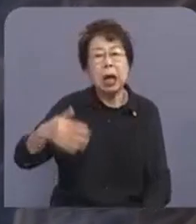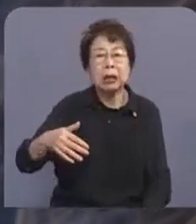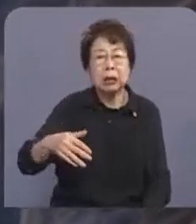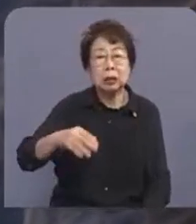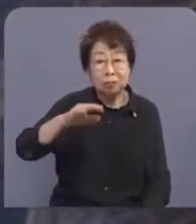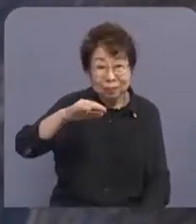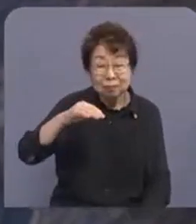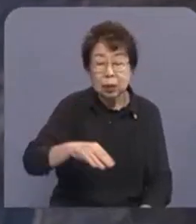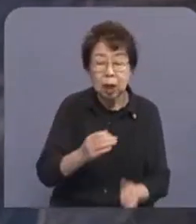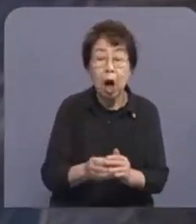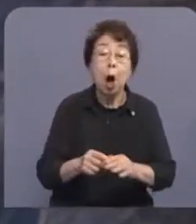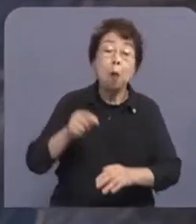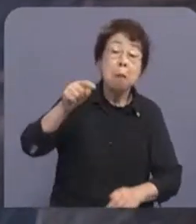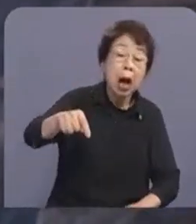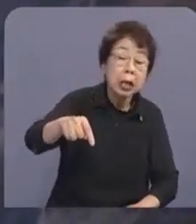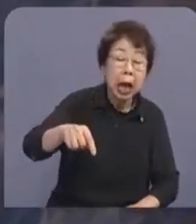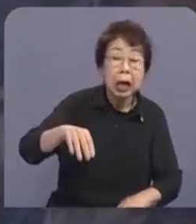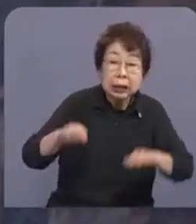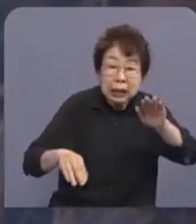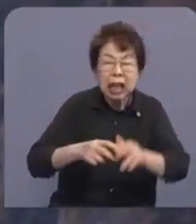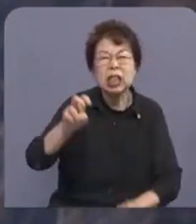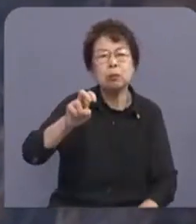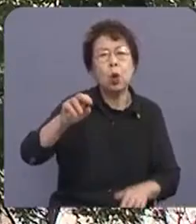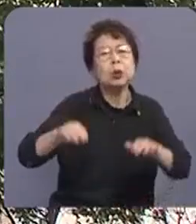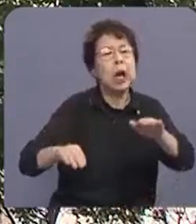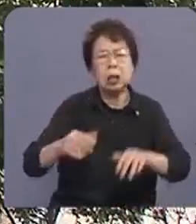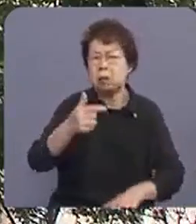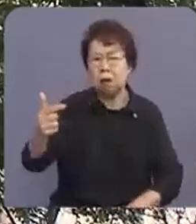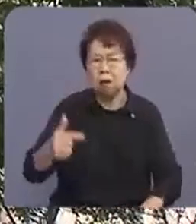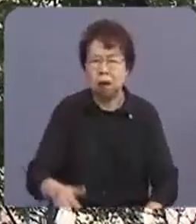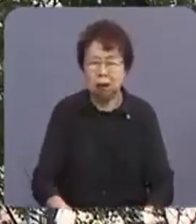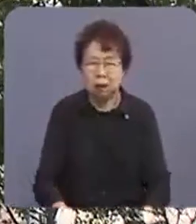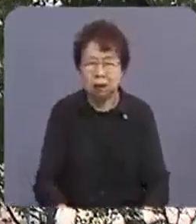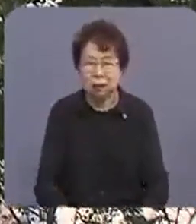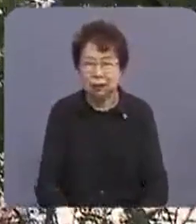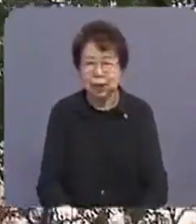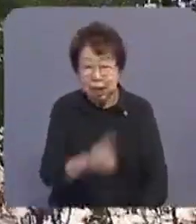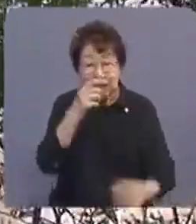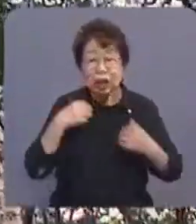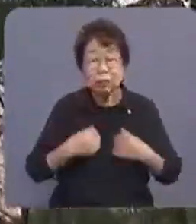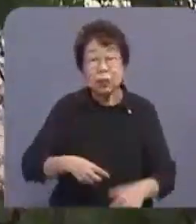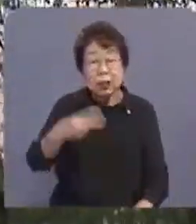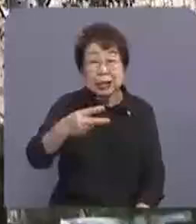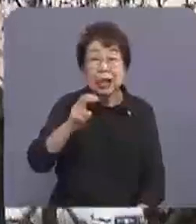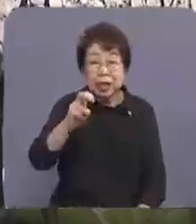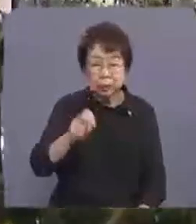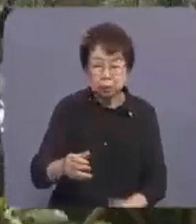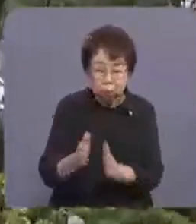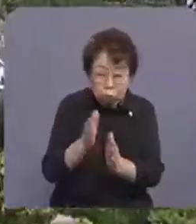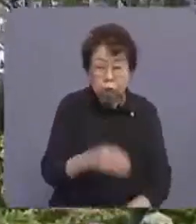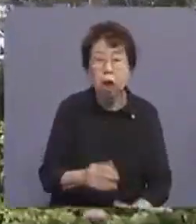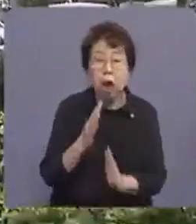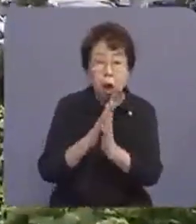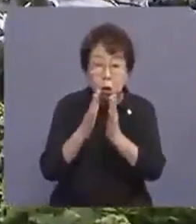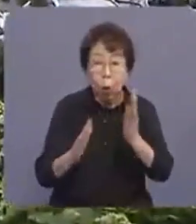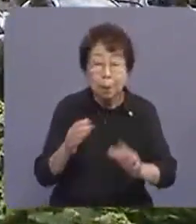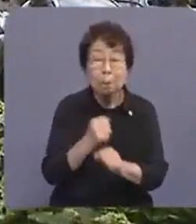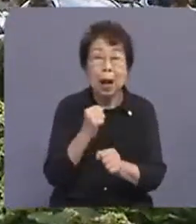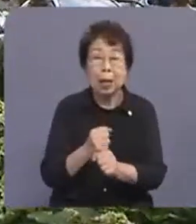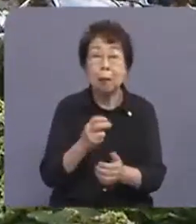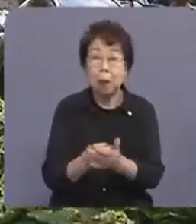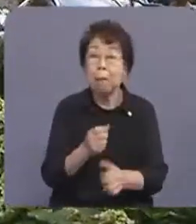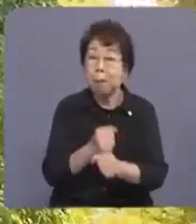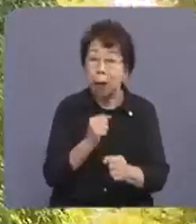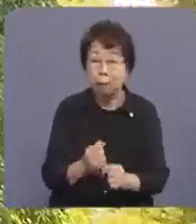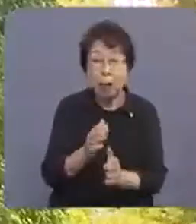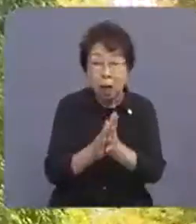않아서 바깥과도 20도 이상 차이가 벌어집니다. 정부는 2020년 도시숲 조성법을 제정하고 도심